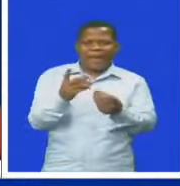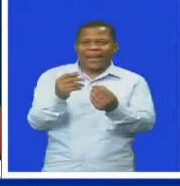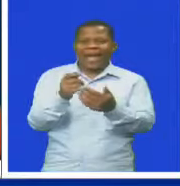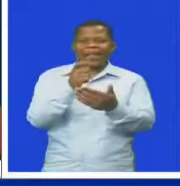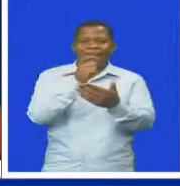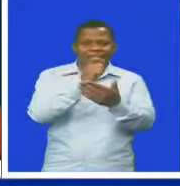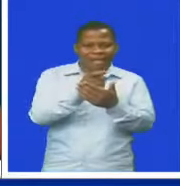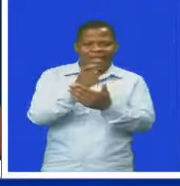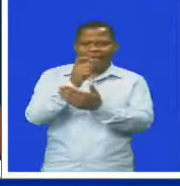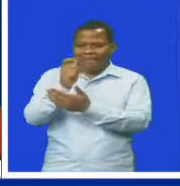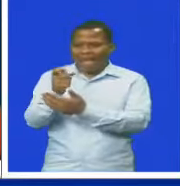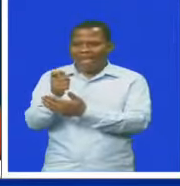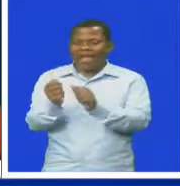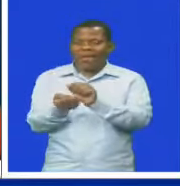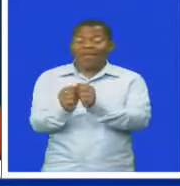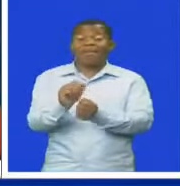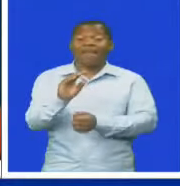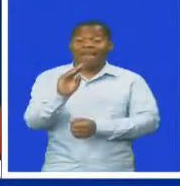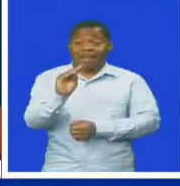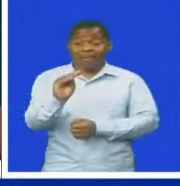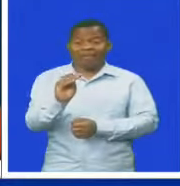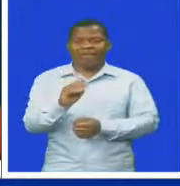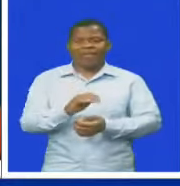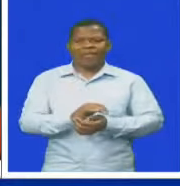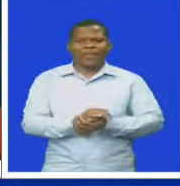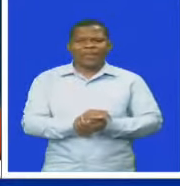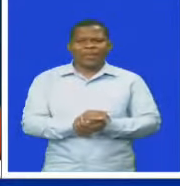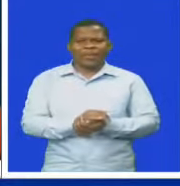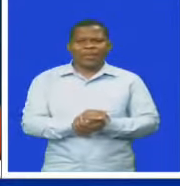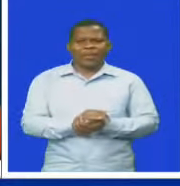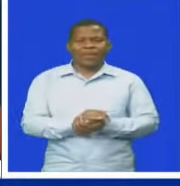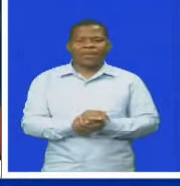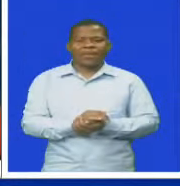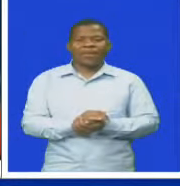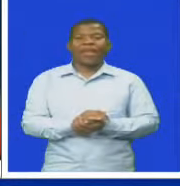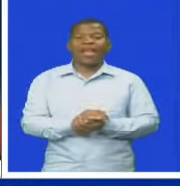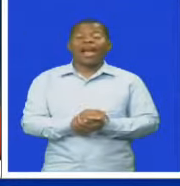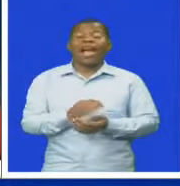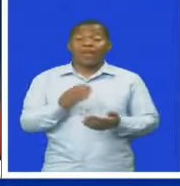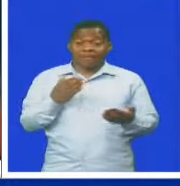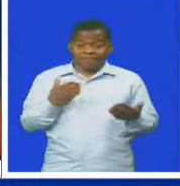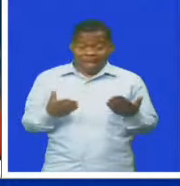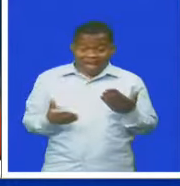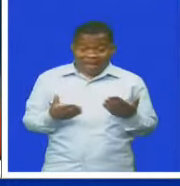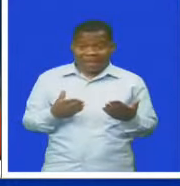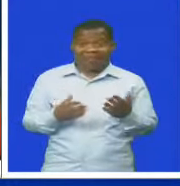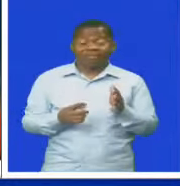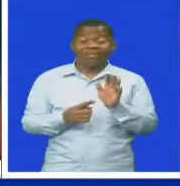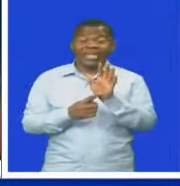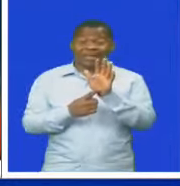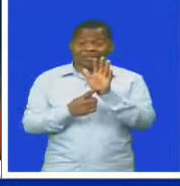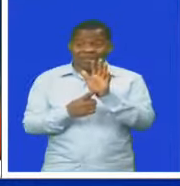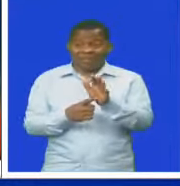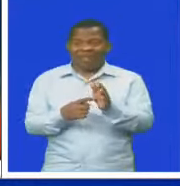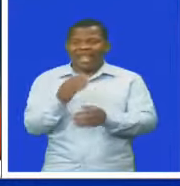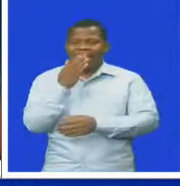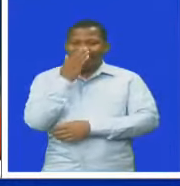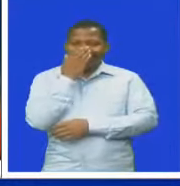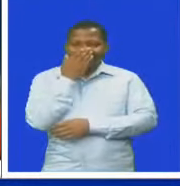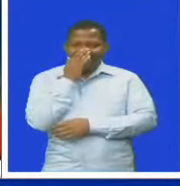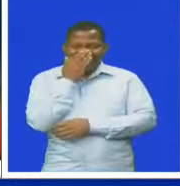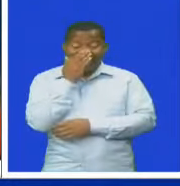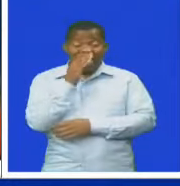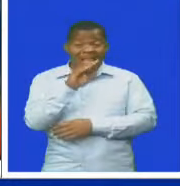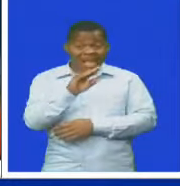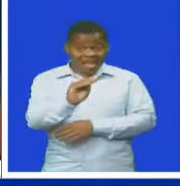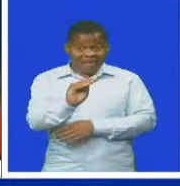silive general ukhanza ukuthi sekungendeka ukhanza ukuthi ngandlela thide sekunaloko kuganga lokuthide noma ke ukhanza